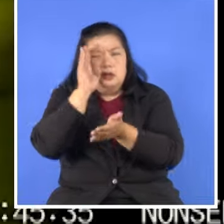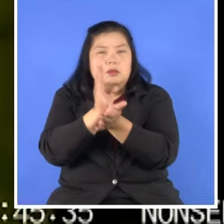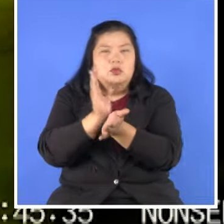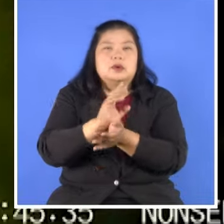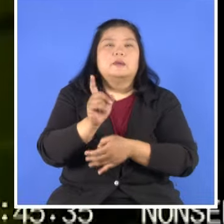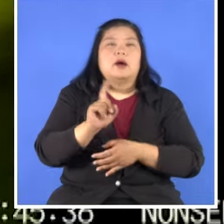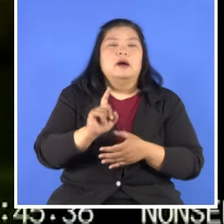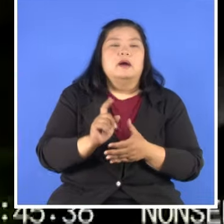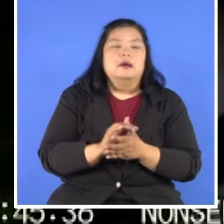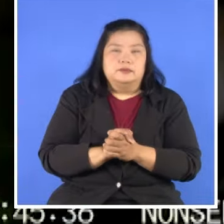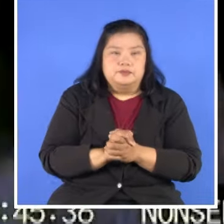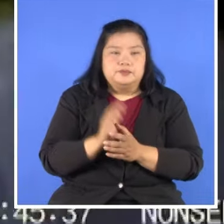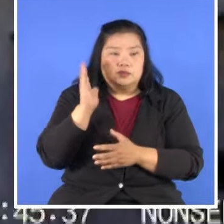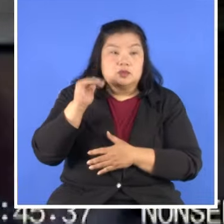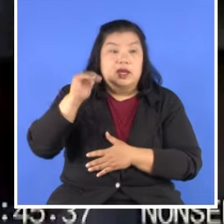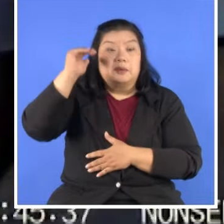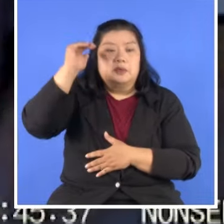คือ